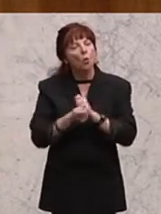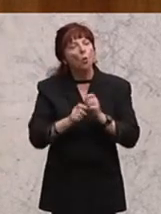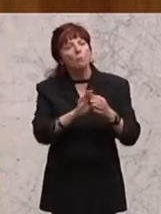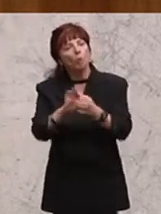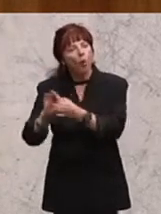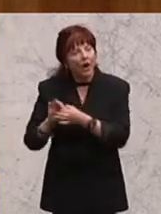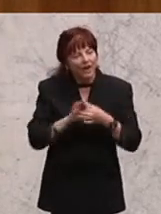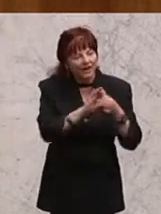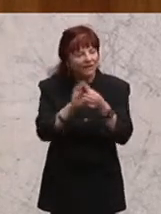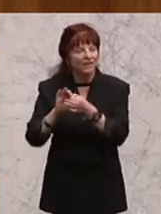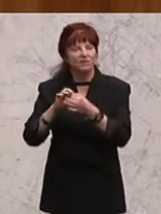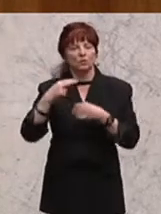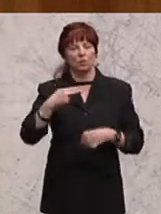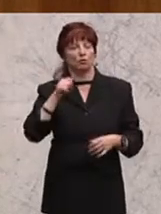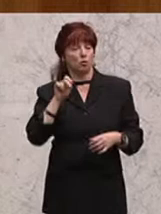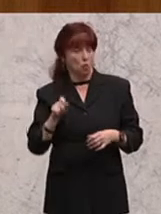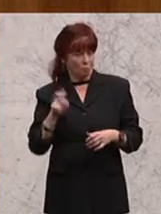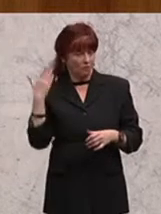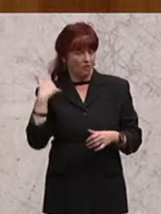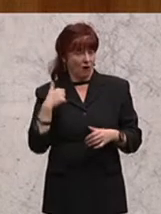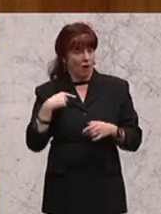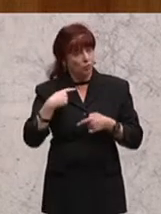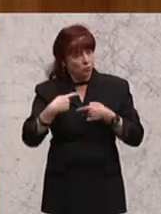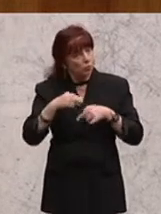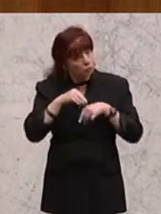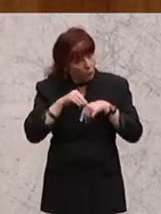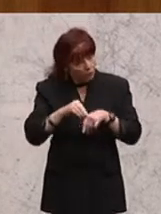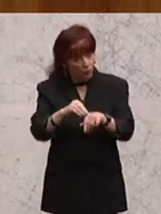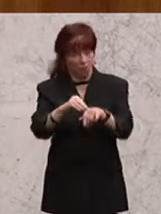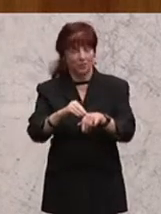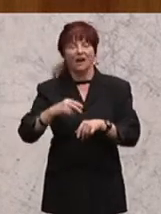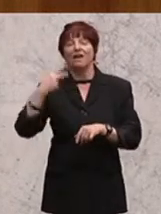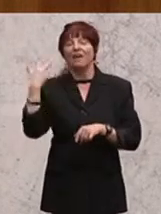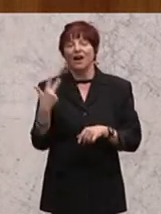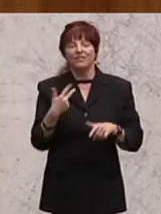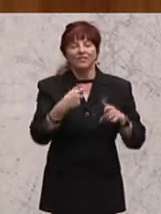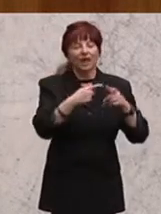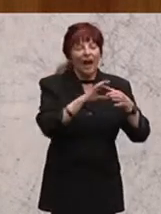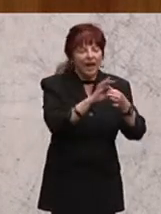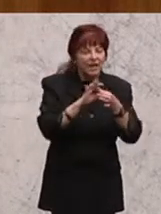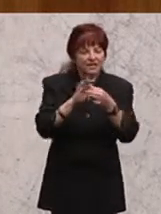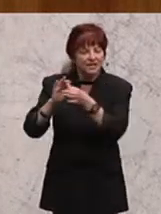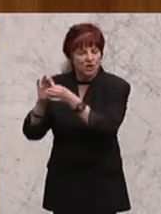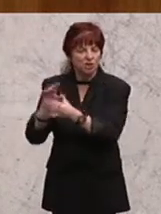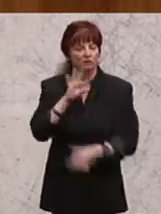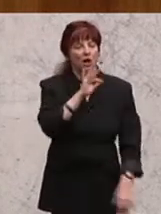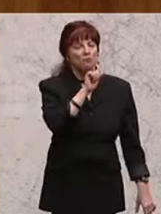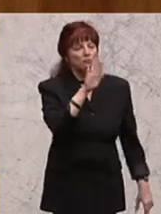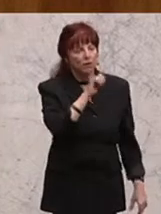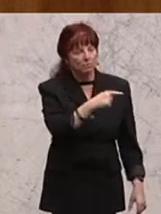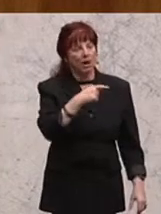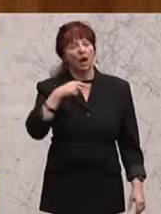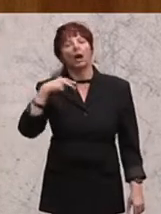Int vorgenommen wurde, da wurden drei Gesellschaften aufgestellt, nämlich die FIMBAG, die ABAG, die